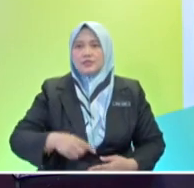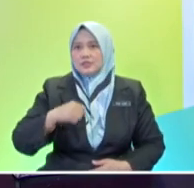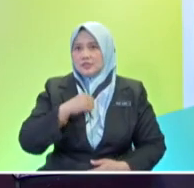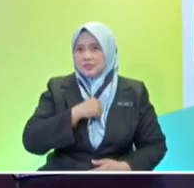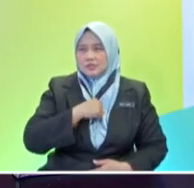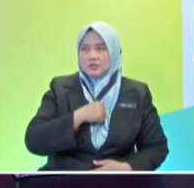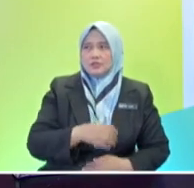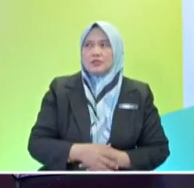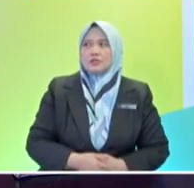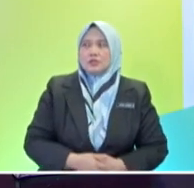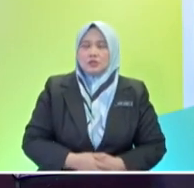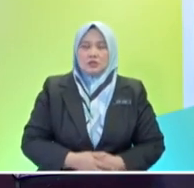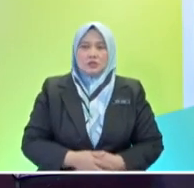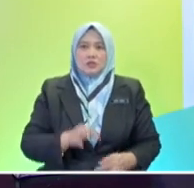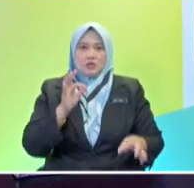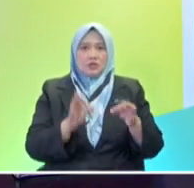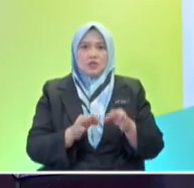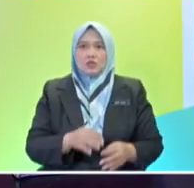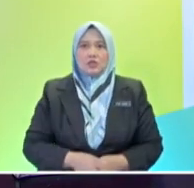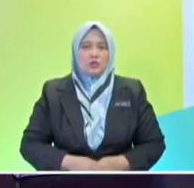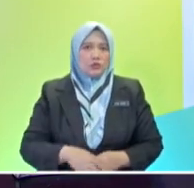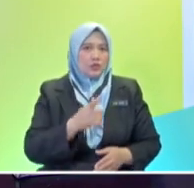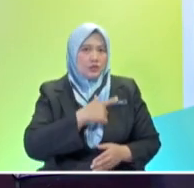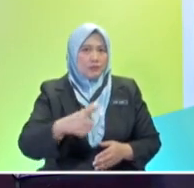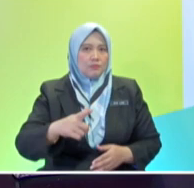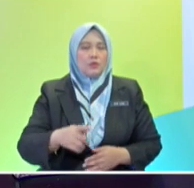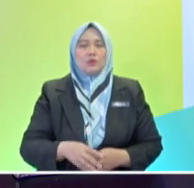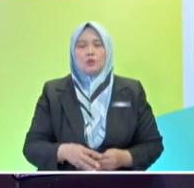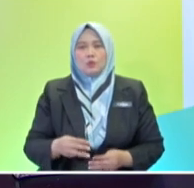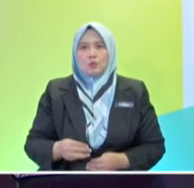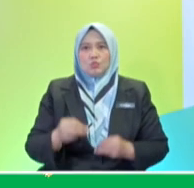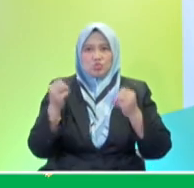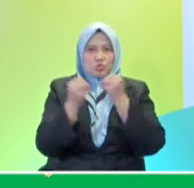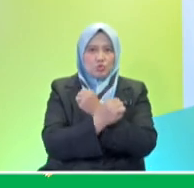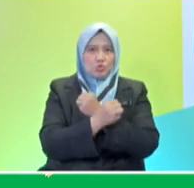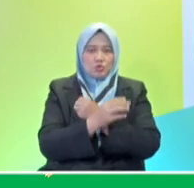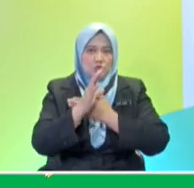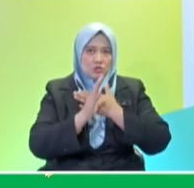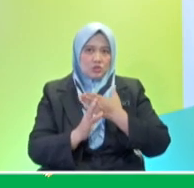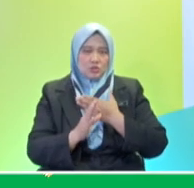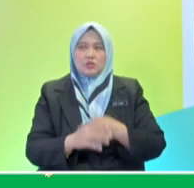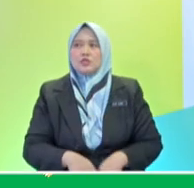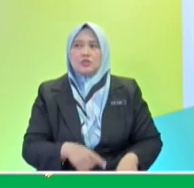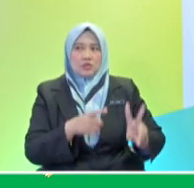kena libas, boleh cedera musuh dia. Yang kedua ialah ekor. Ekor ni memainkan